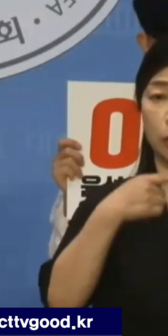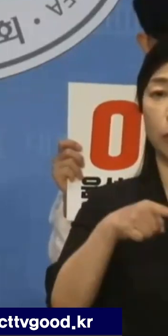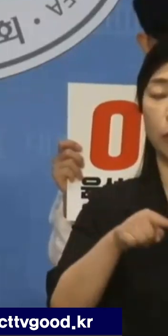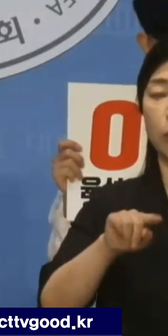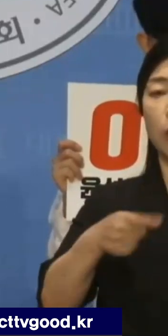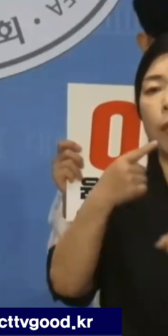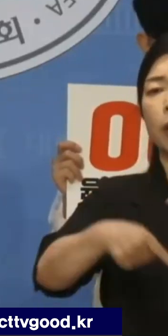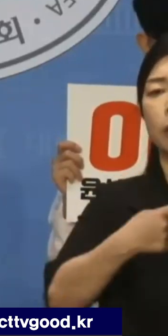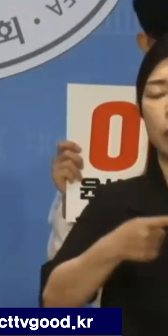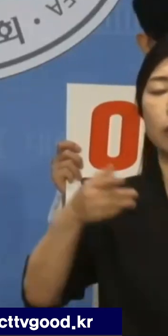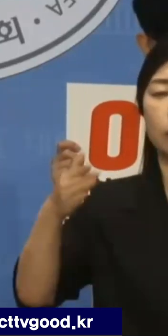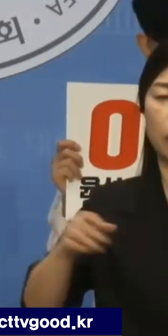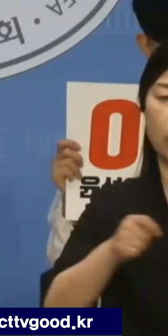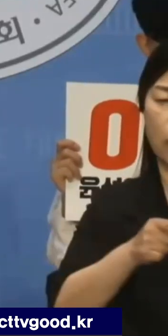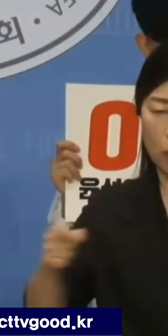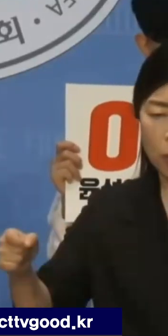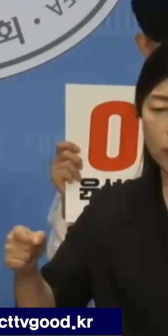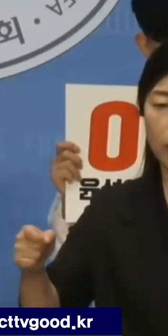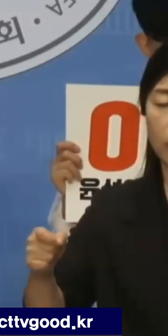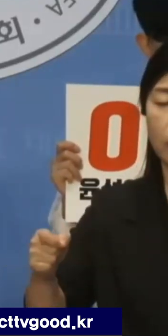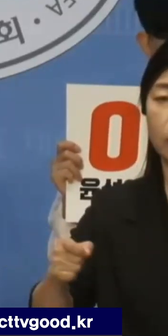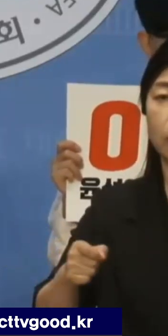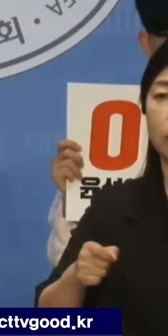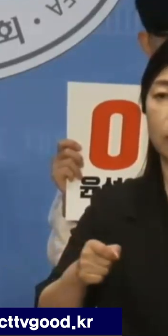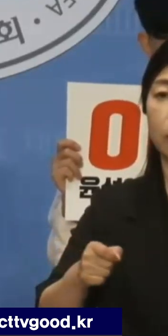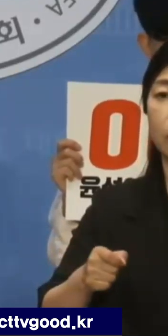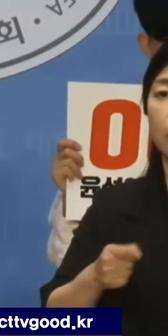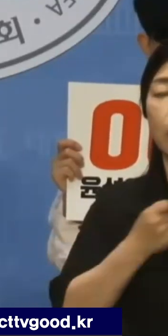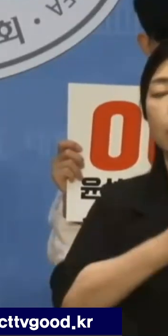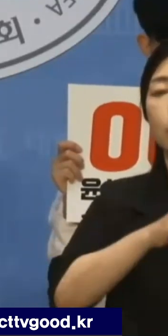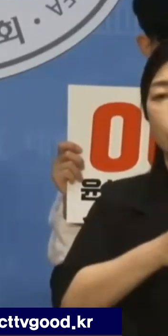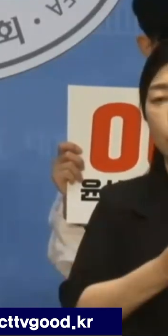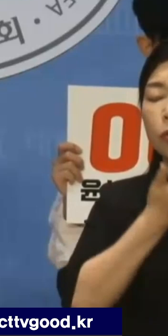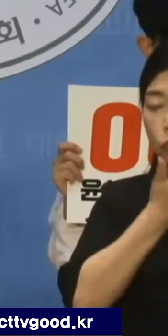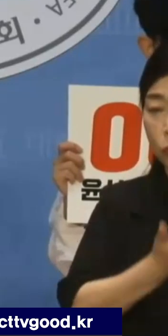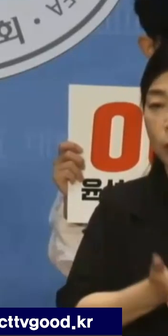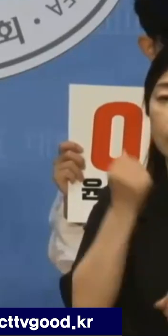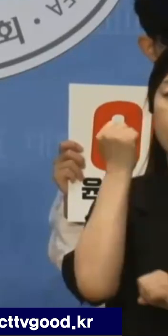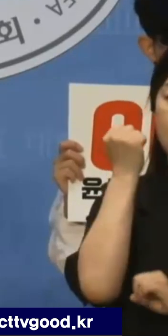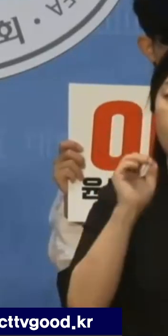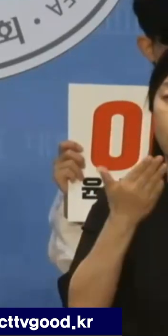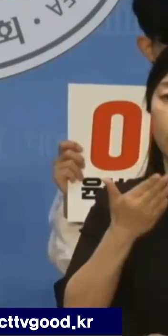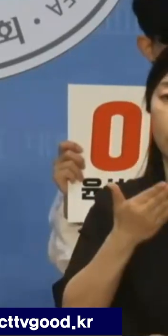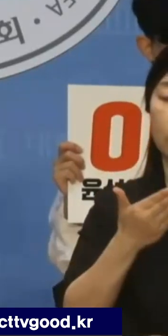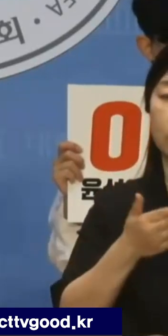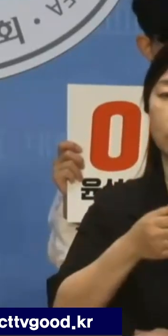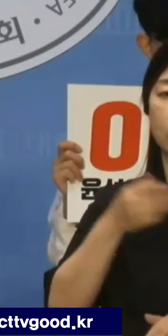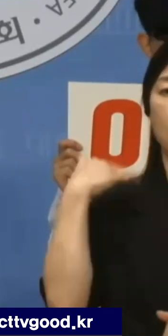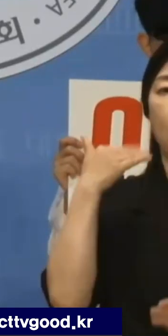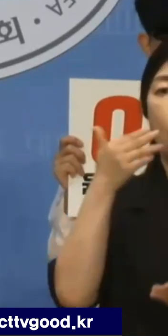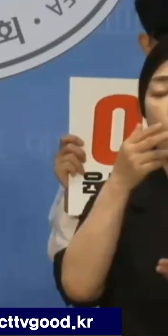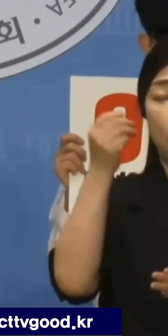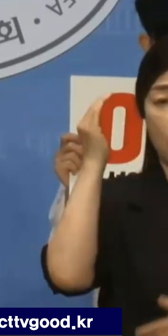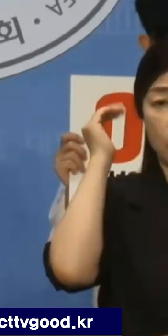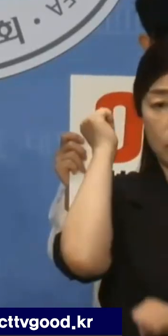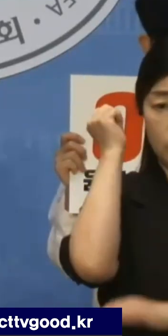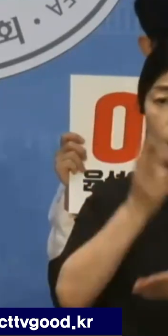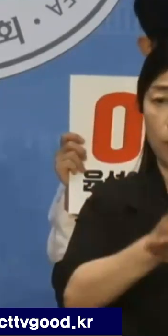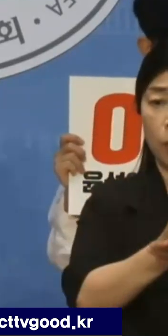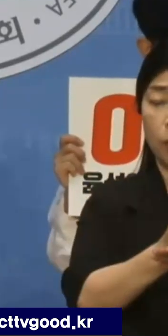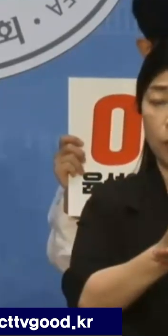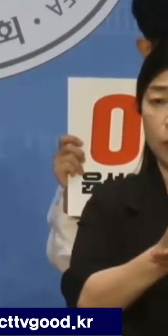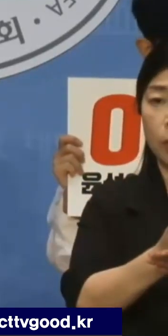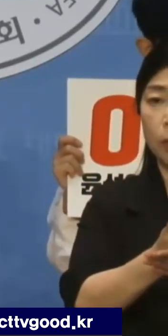교육은 백년지대계라고 합니다. 교육은 우리 사회를 지탱하는 근간이자 헌법 제31조가